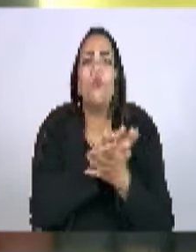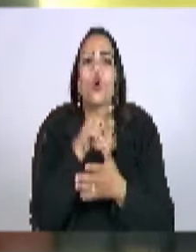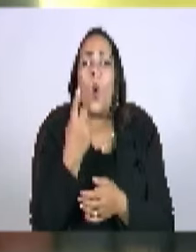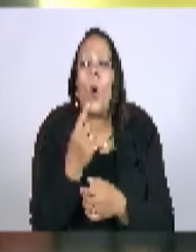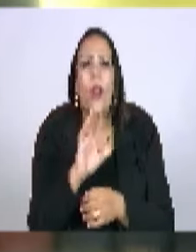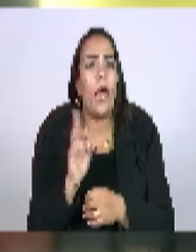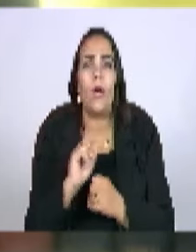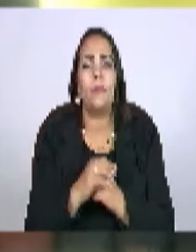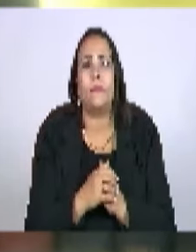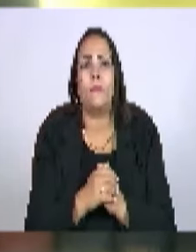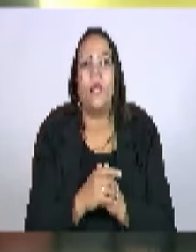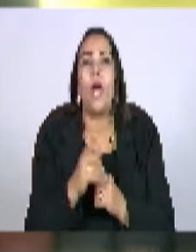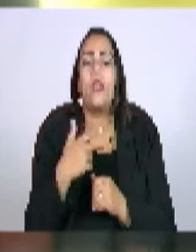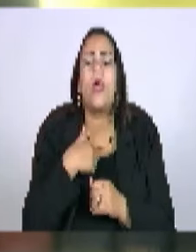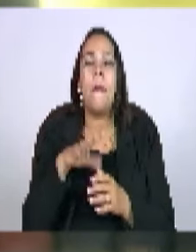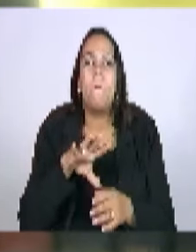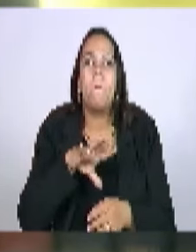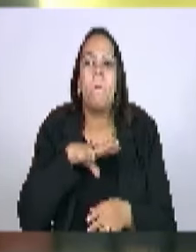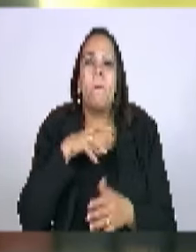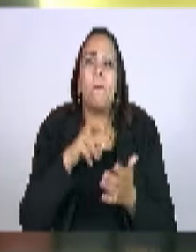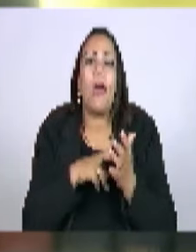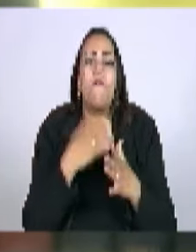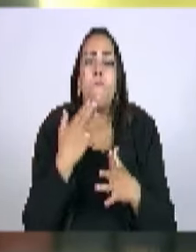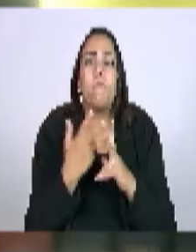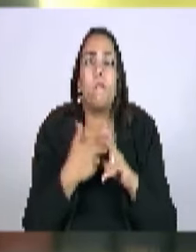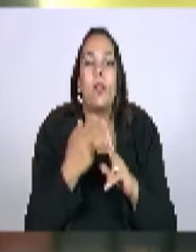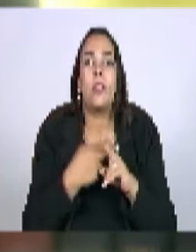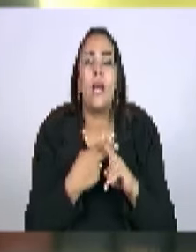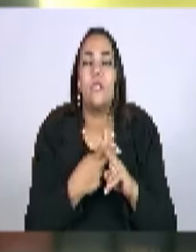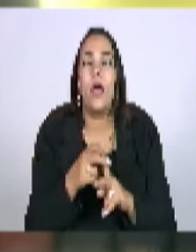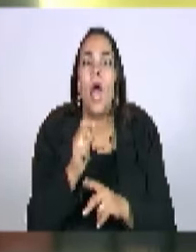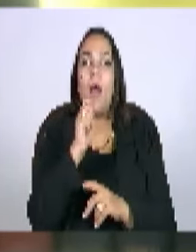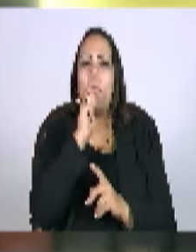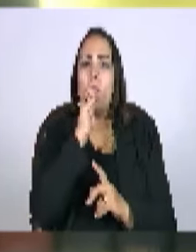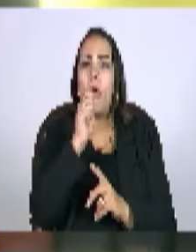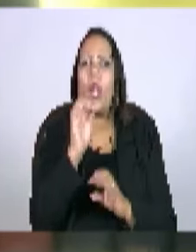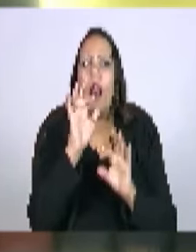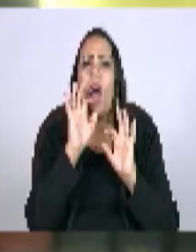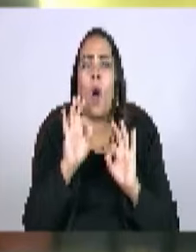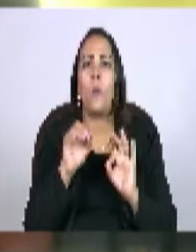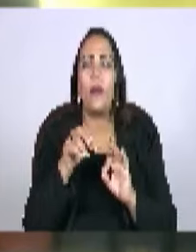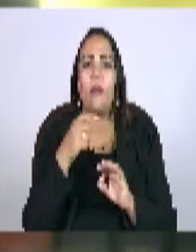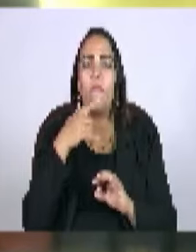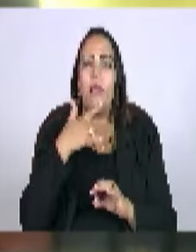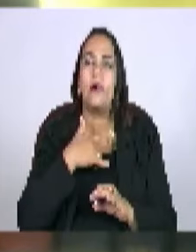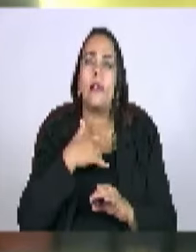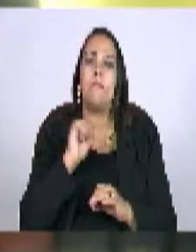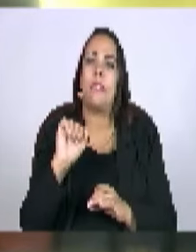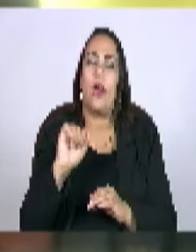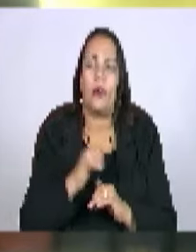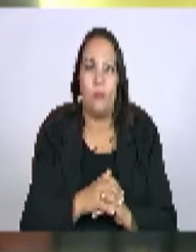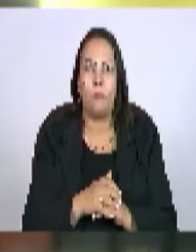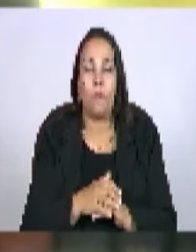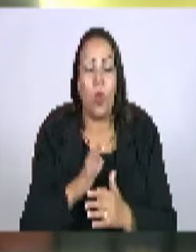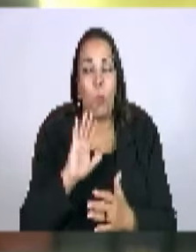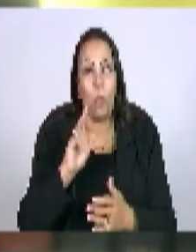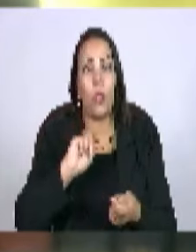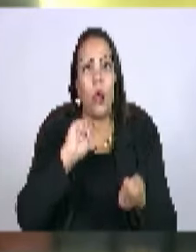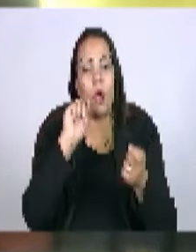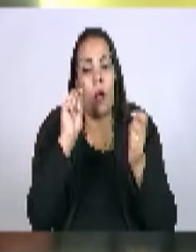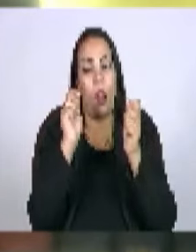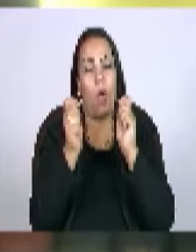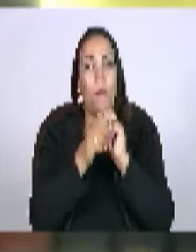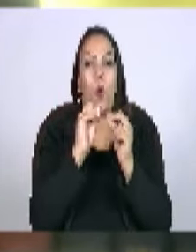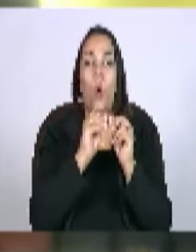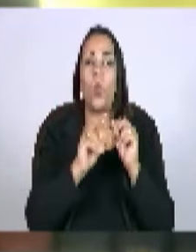الوحيده انا بقلق جدا من الناس اللي هي بخيله جدا في مشاعرها وما يكون ده انعكاس لنوعيه